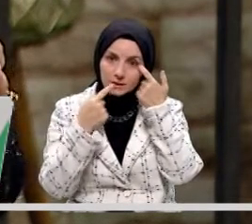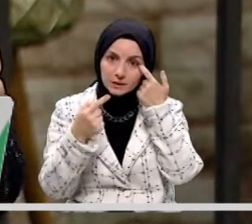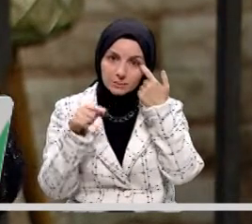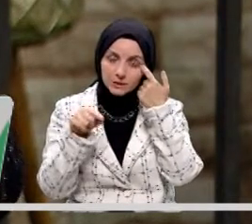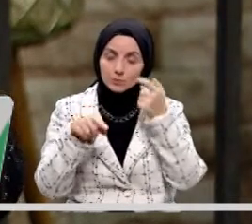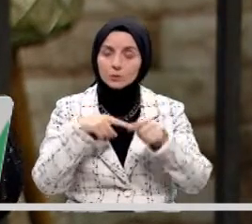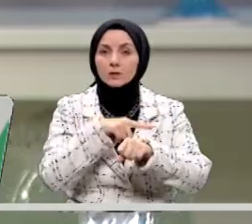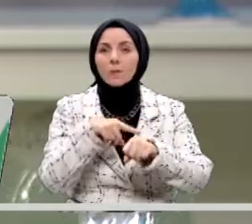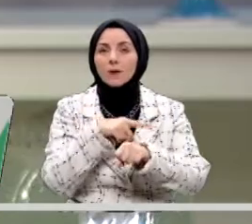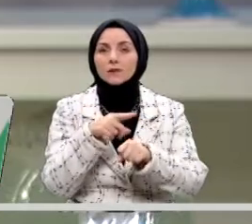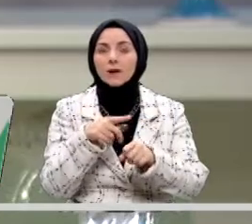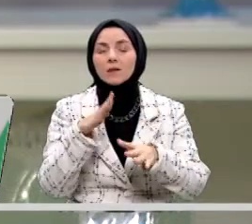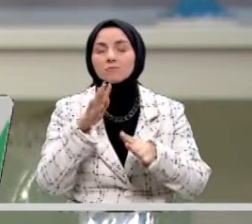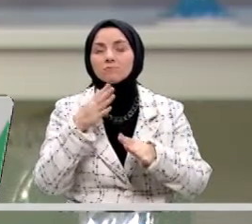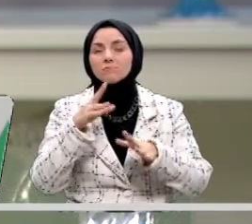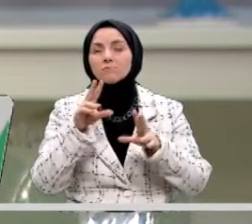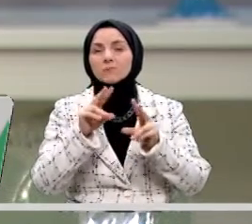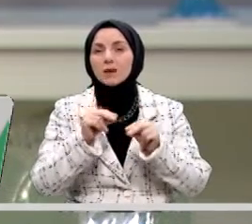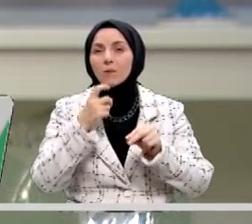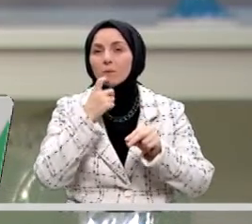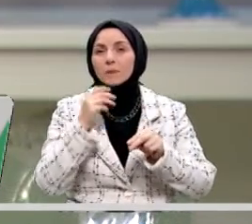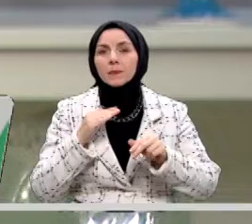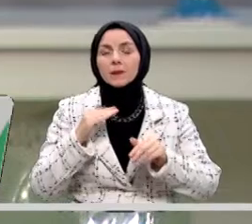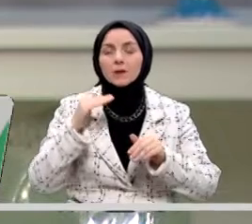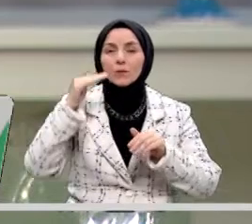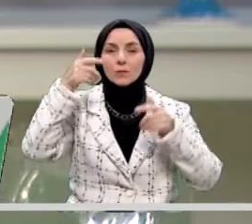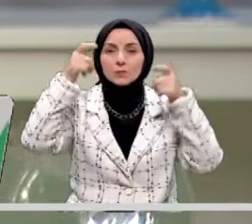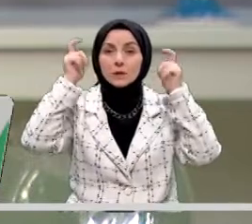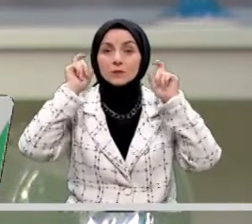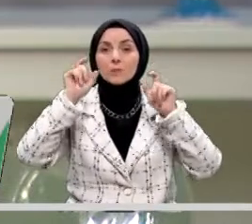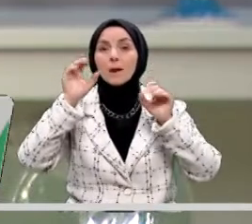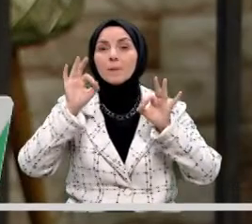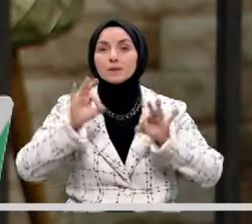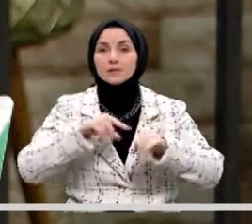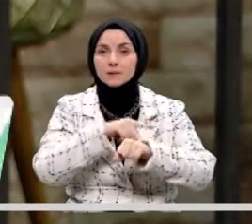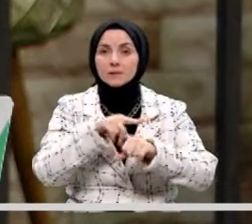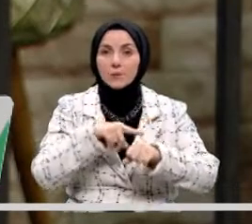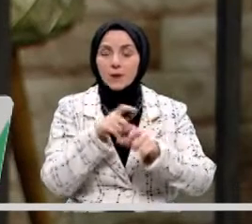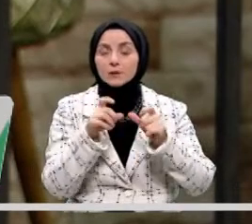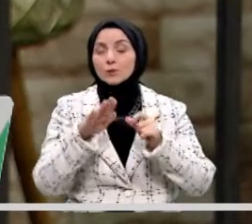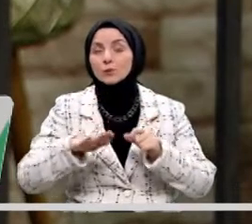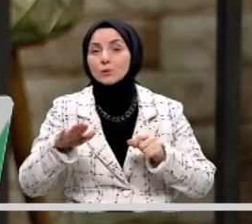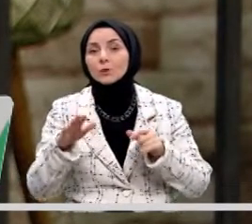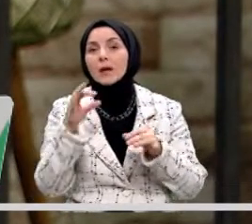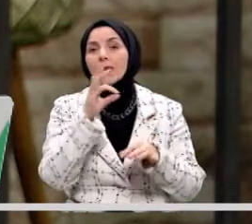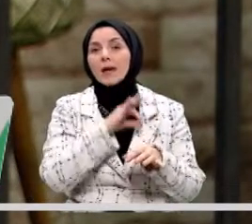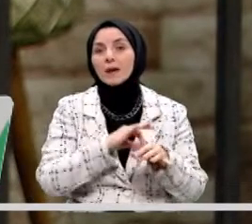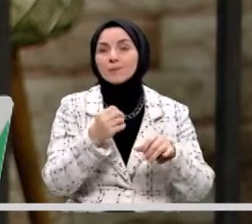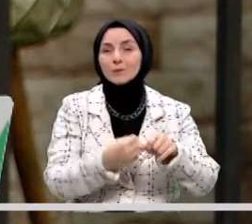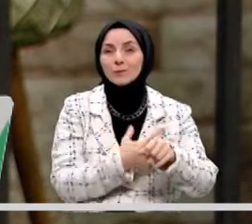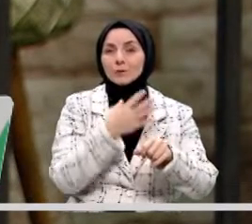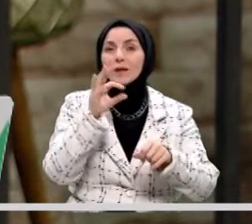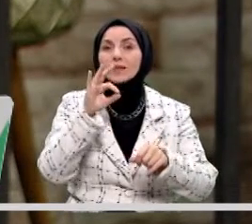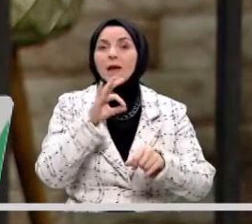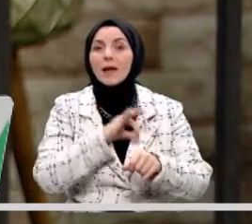tam böyle başlangıç kısmı olan kısımda Çocuğun hem sosyal anlamda hem de duygusal anlamda kendine yeten ve kendini